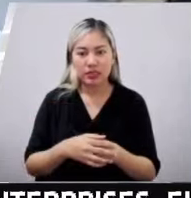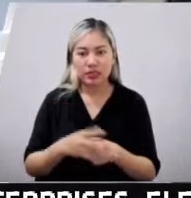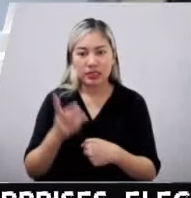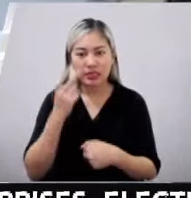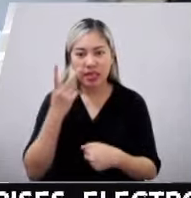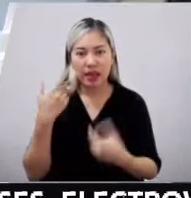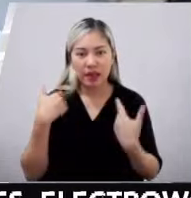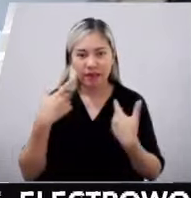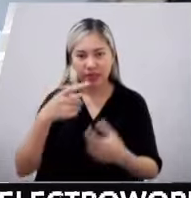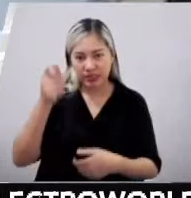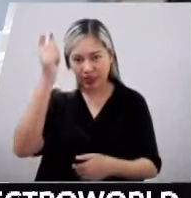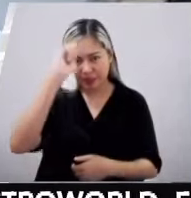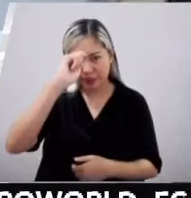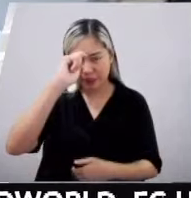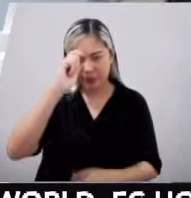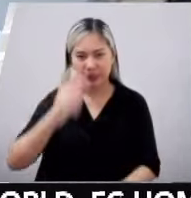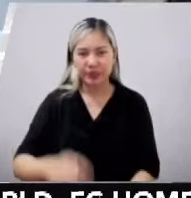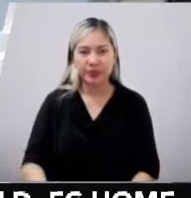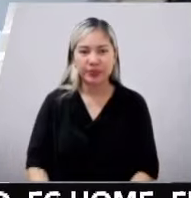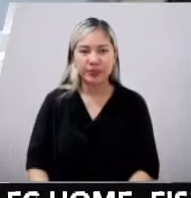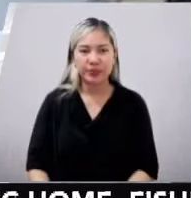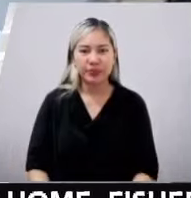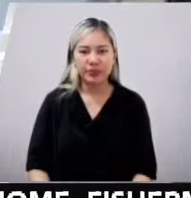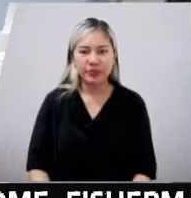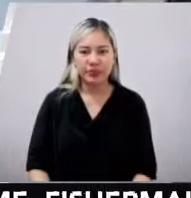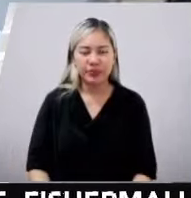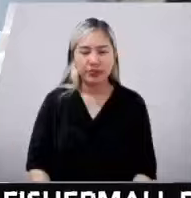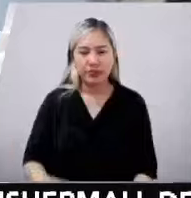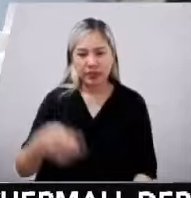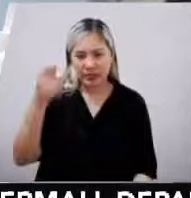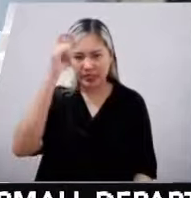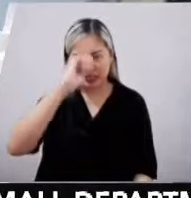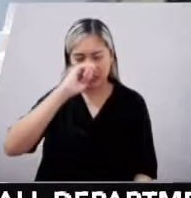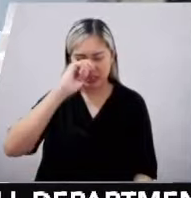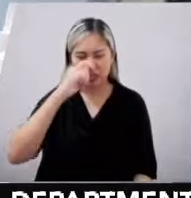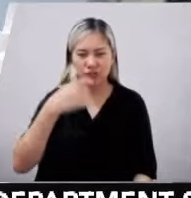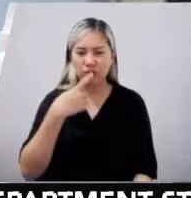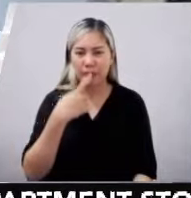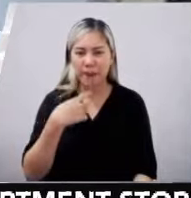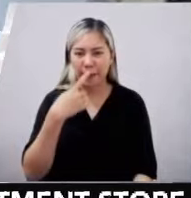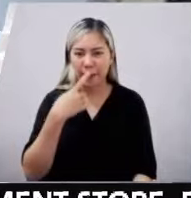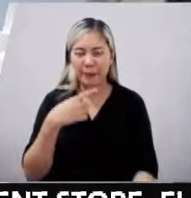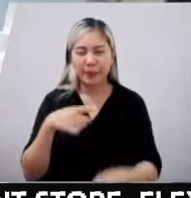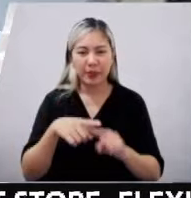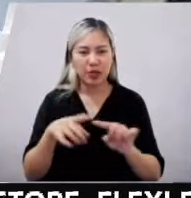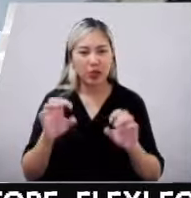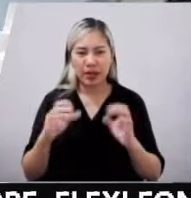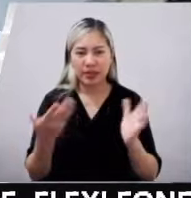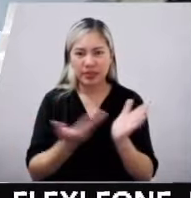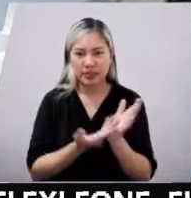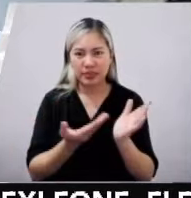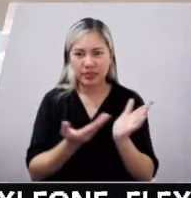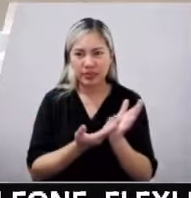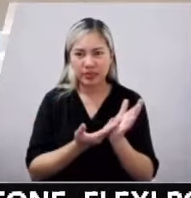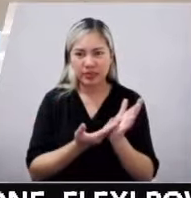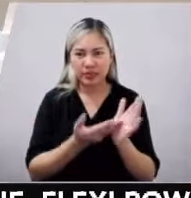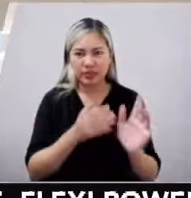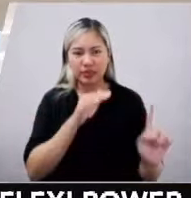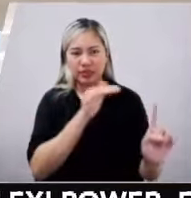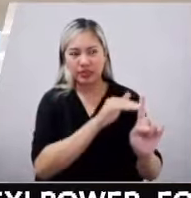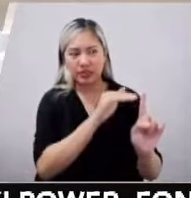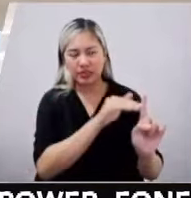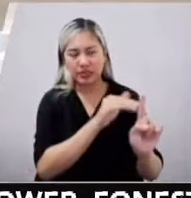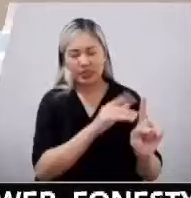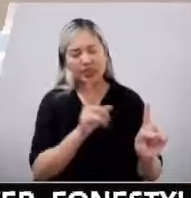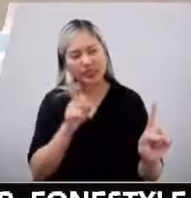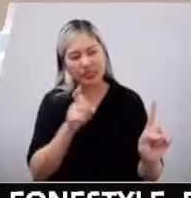na nakasombrerong pula. Pero wala naman siyang evidence na yun ang kumuha. Kaya hahabulin niya sana ba?